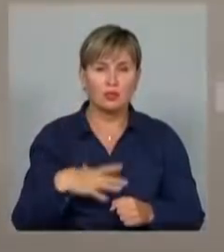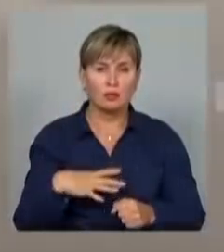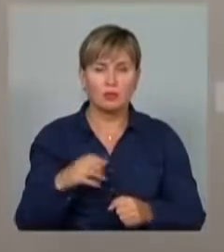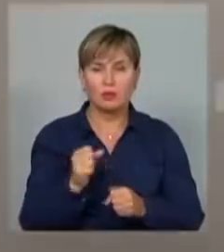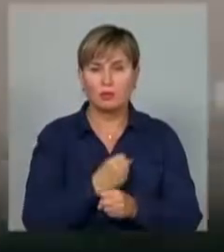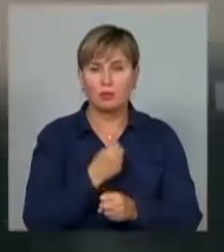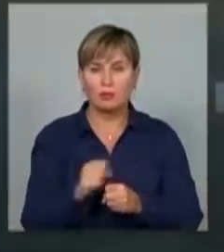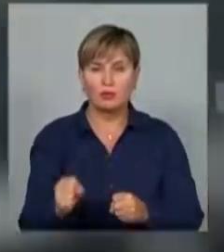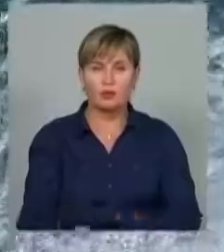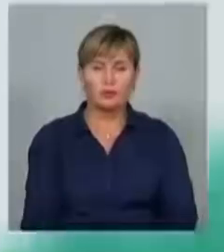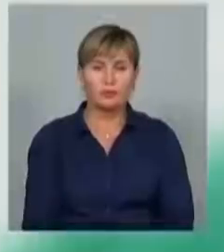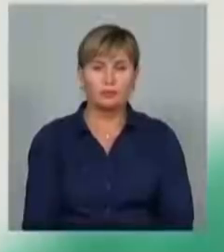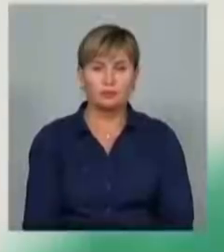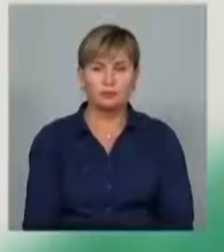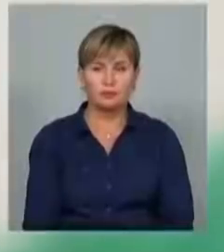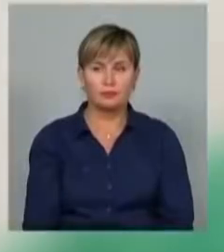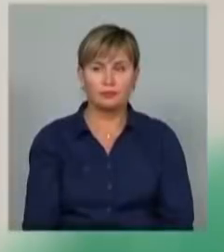побои.